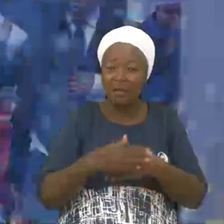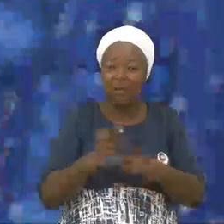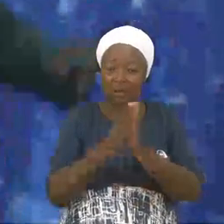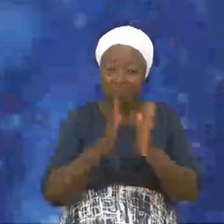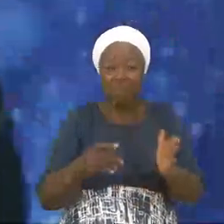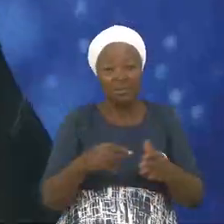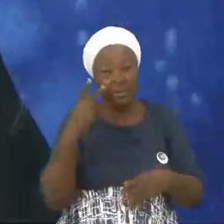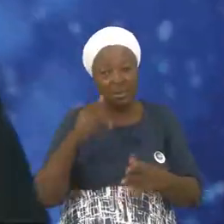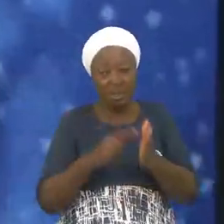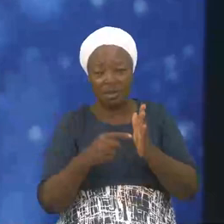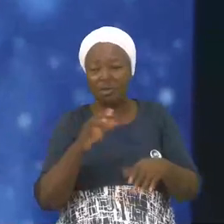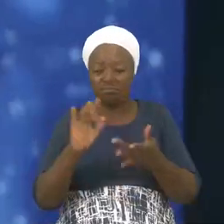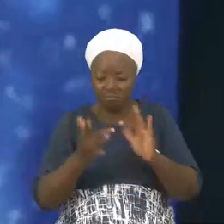soir.